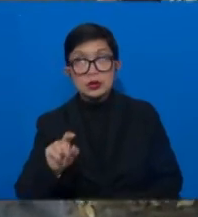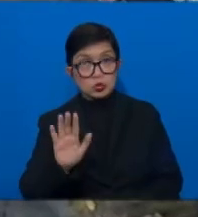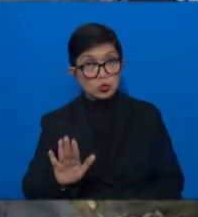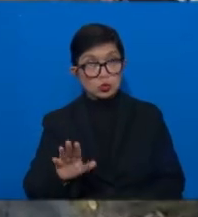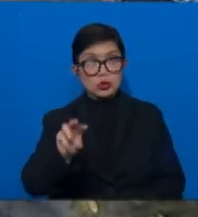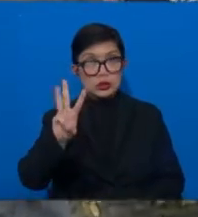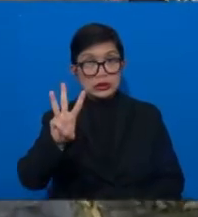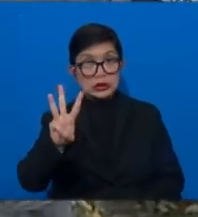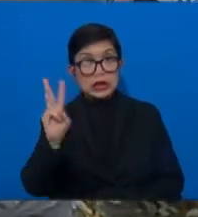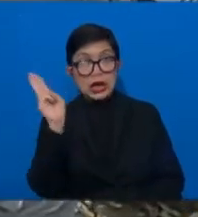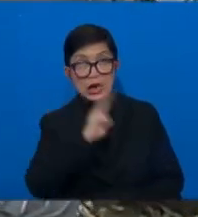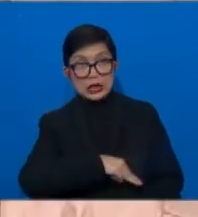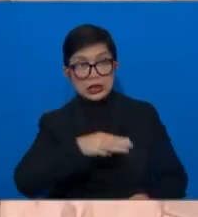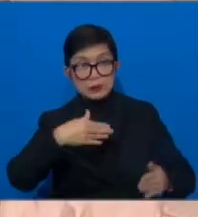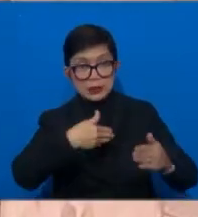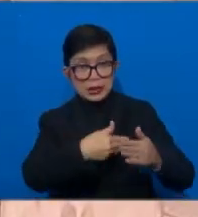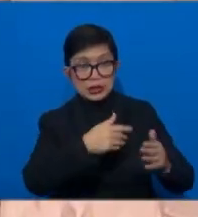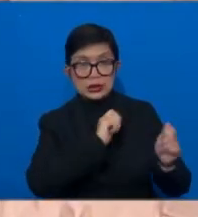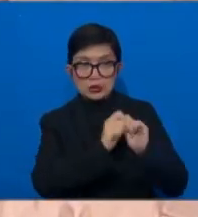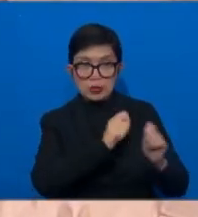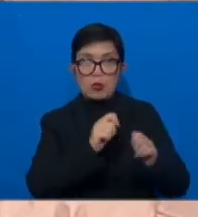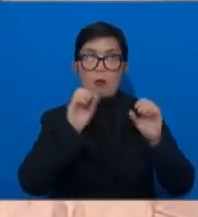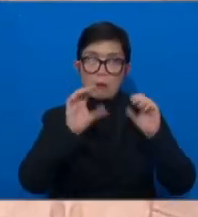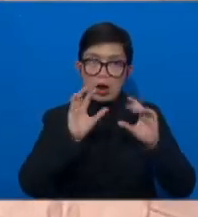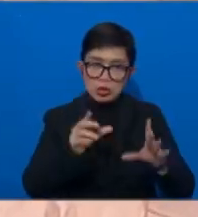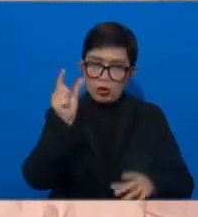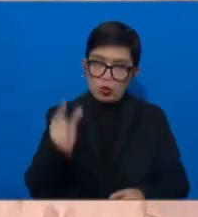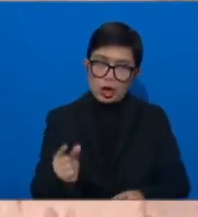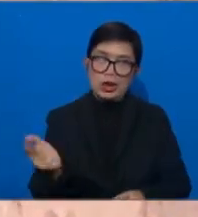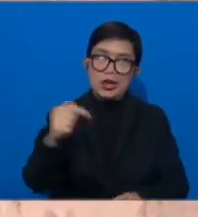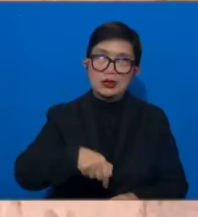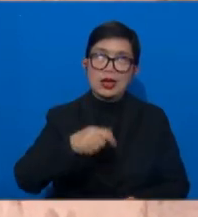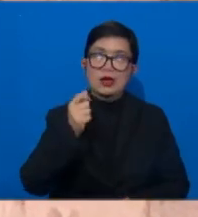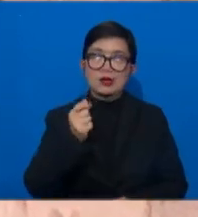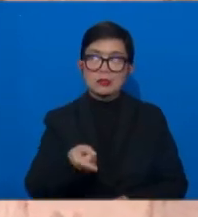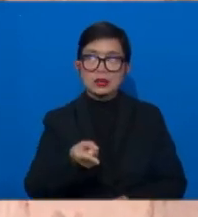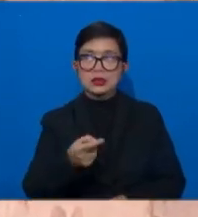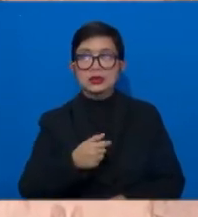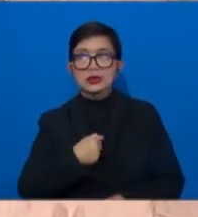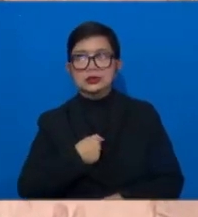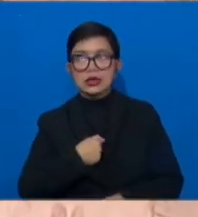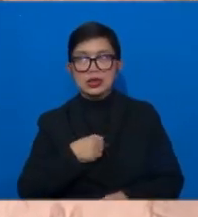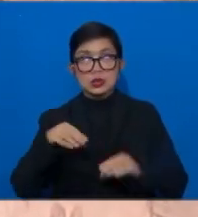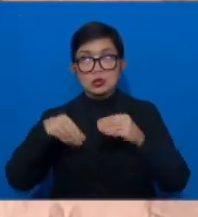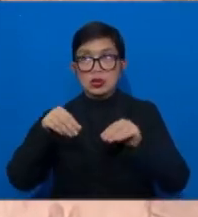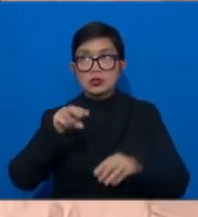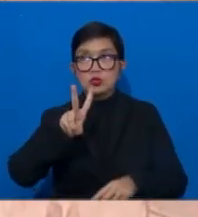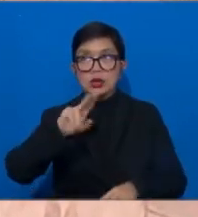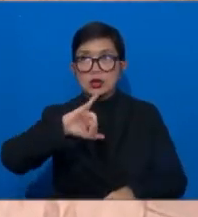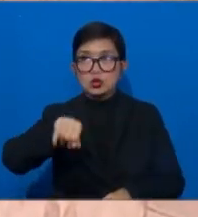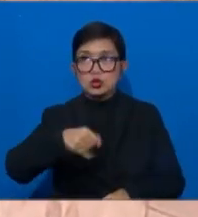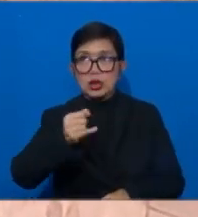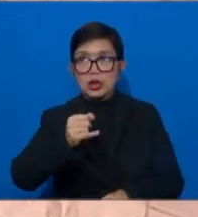raya. Kalau saya sendiri ini hampir 2 jutaan. Hampir 2 jutaan. Iya. Nah itu biasanya kalau